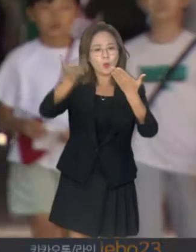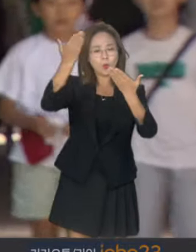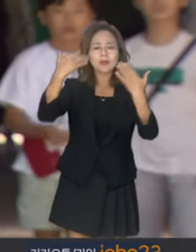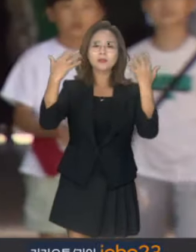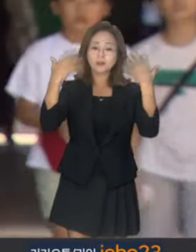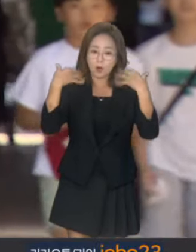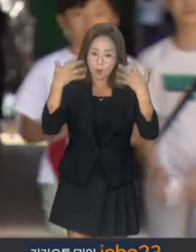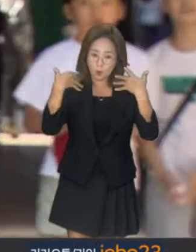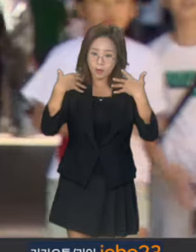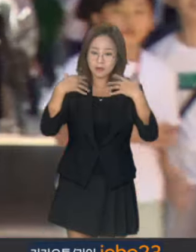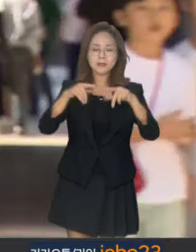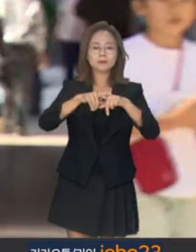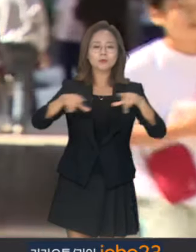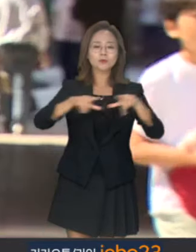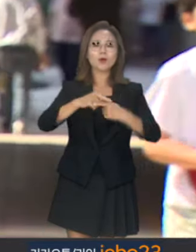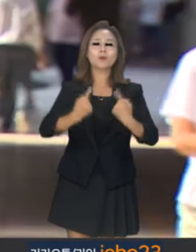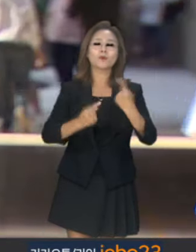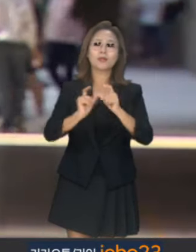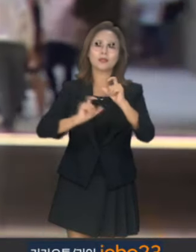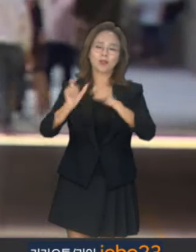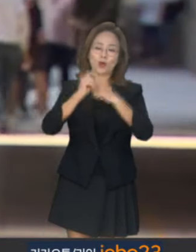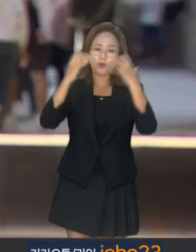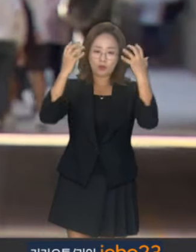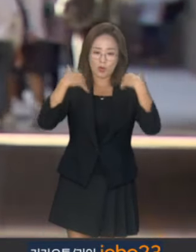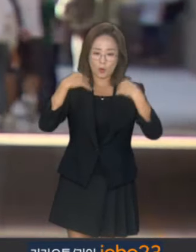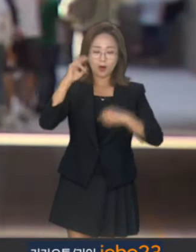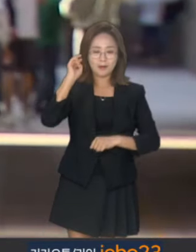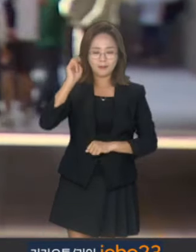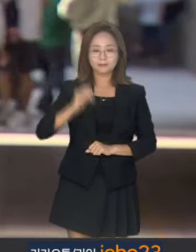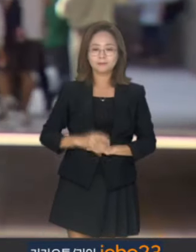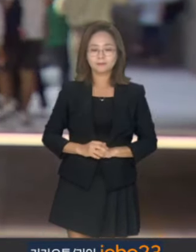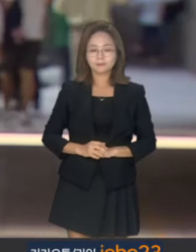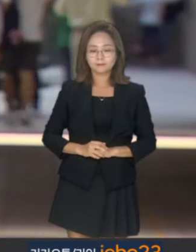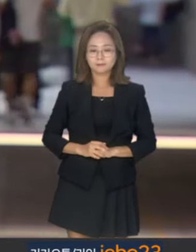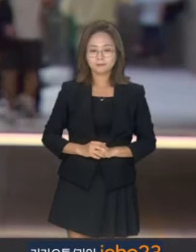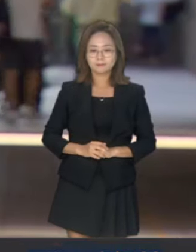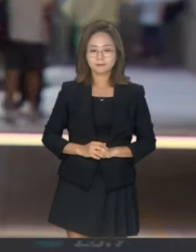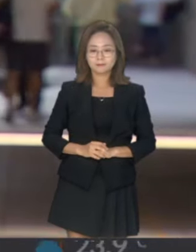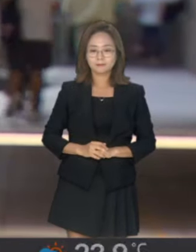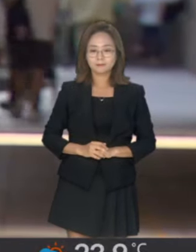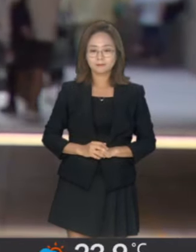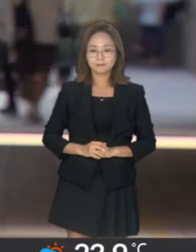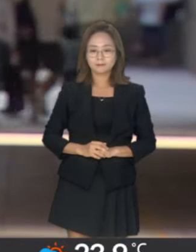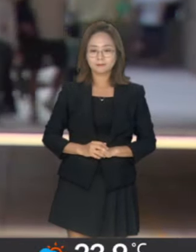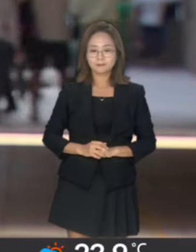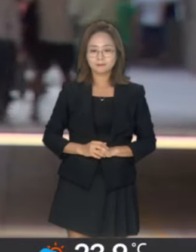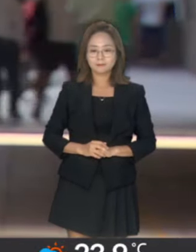오르면서 당분간 평년을 웃도는 가을 날씨가 조금 더 이어지겠습니다. 지금까지 청계천에서 날씨 전해드렸습니다.